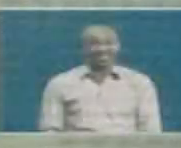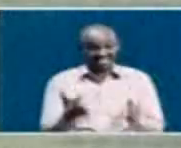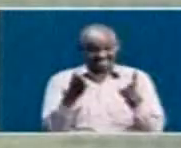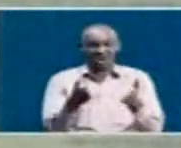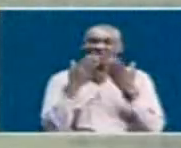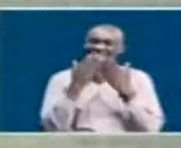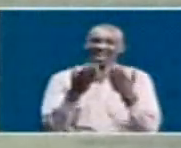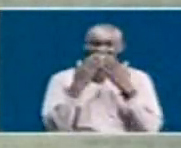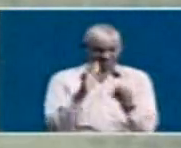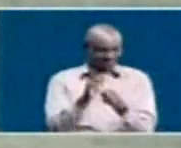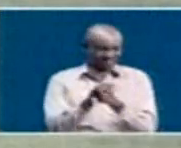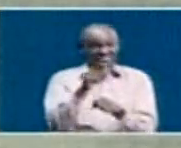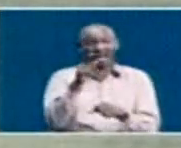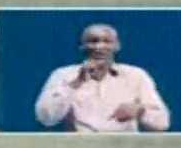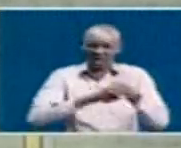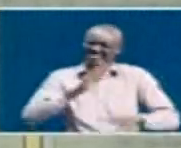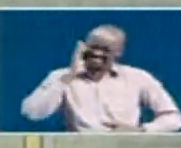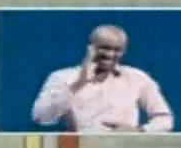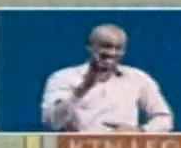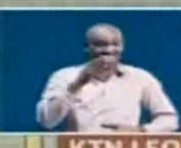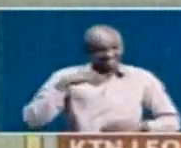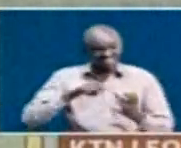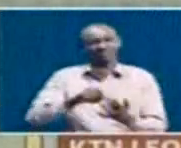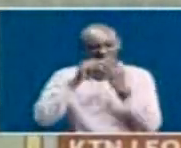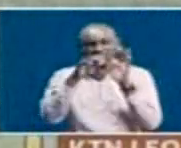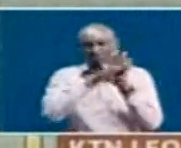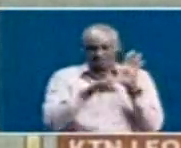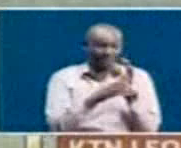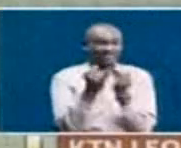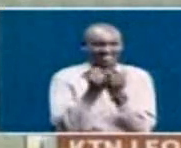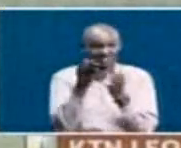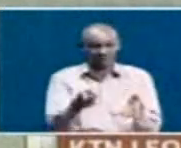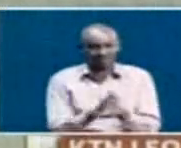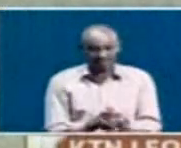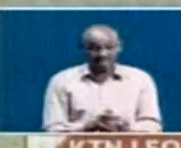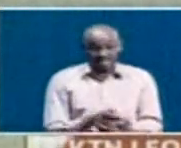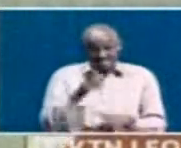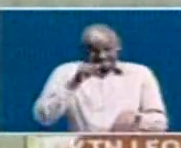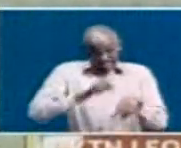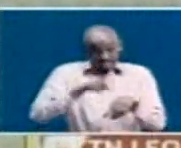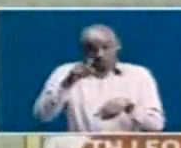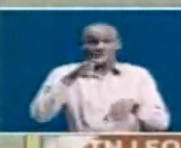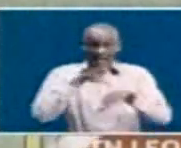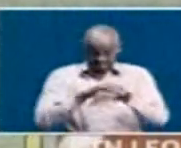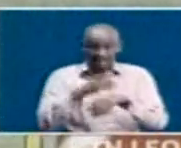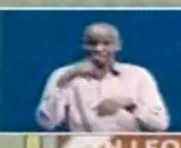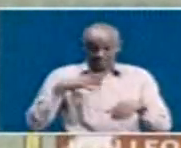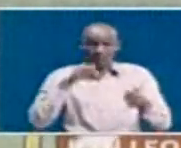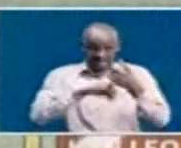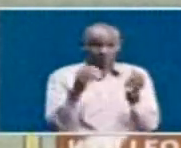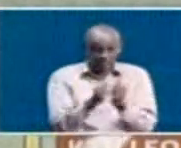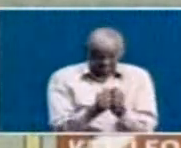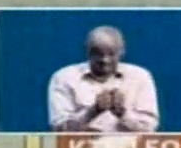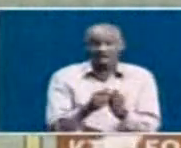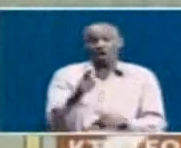Naam, so Dr. Mpenzi mtazamaji, moja kwa moja basi katika makala yetu speciali ya Jumamosi, mali inayopatikana kati ya wanandoa kulingana